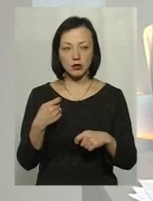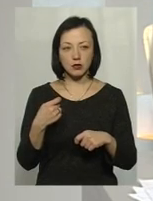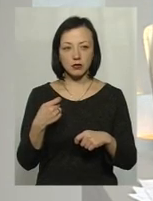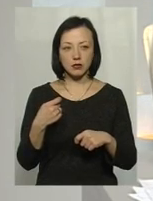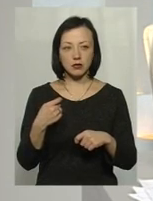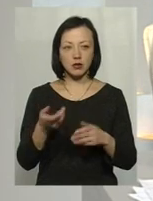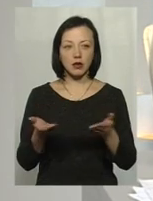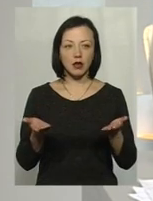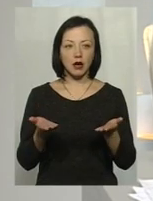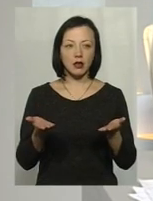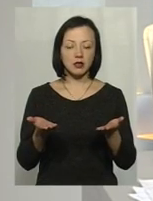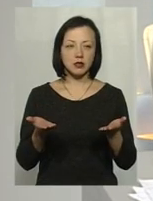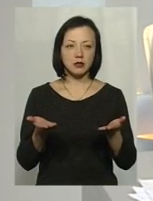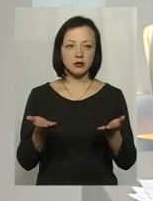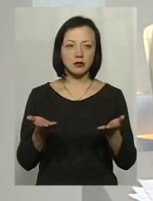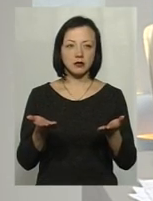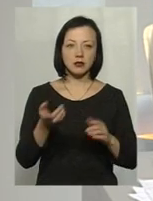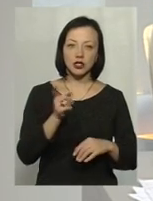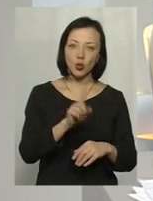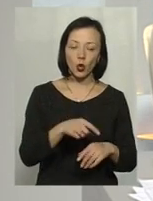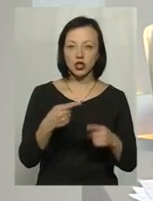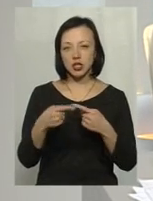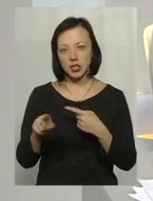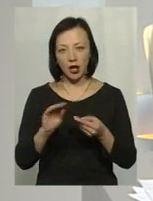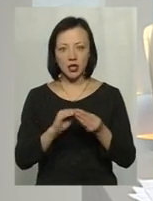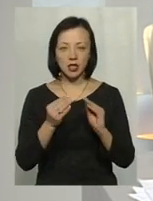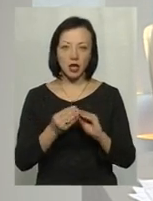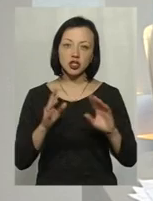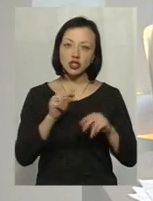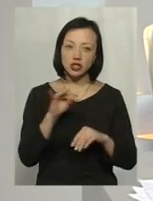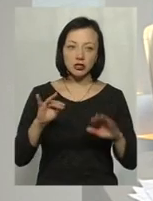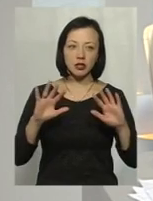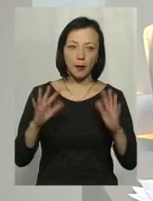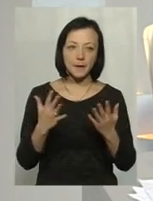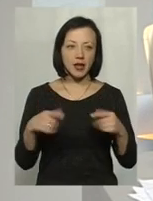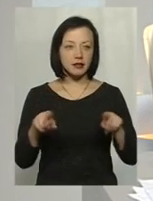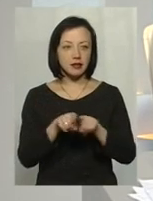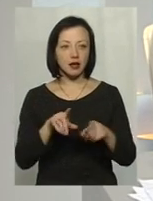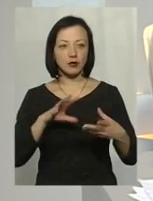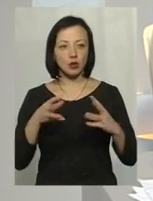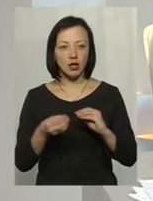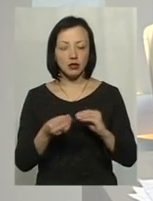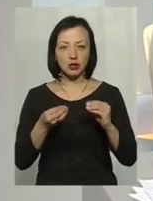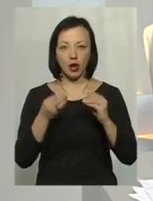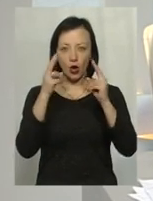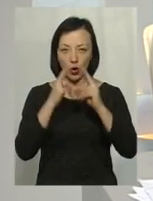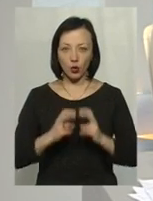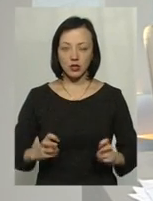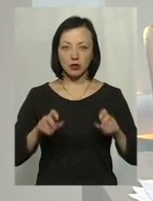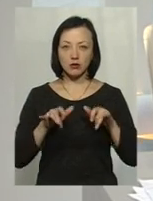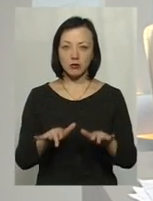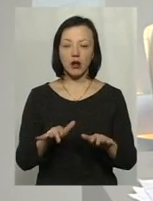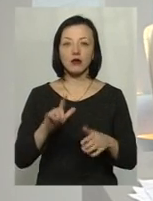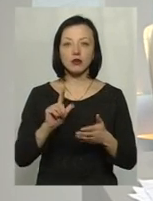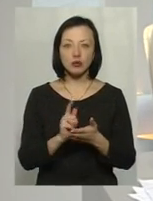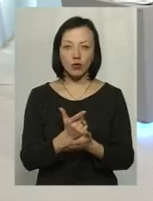правопорушень, той чи інший інцидент, чи трапляється так, що за наслідками розгляду цієї справи, чи